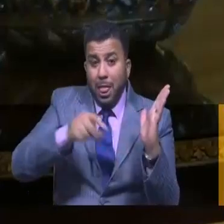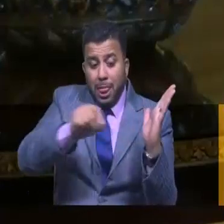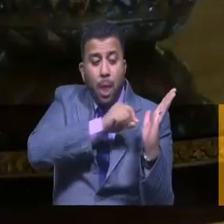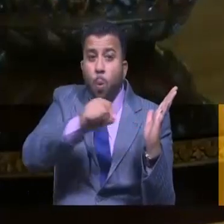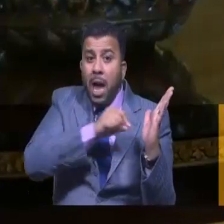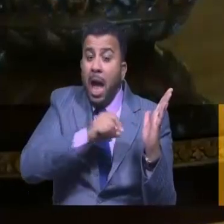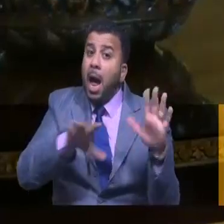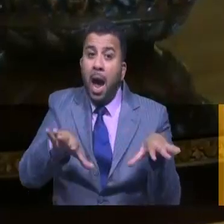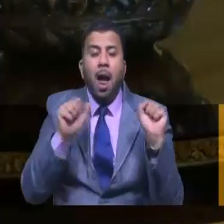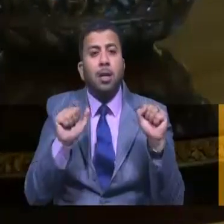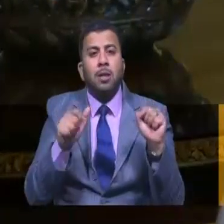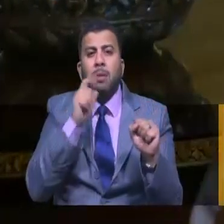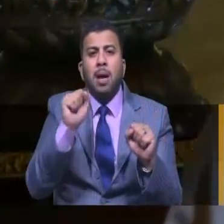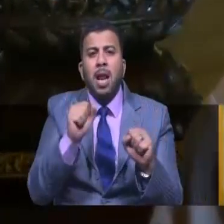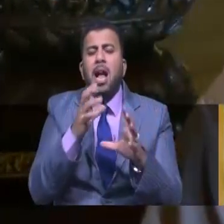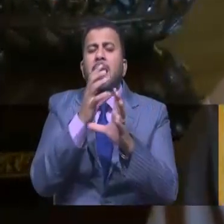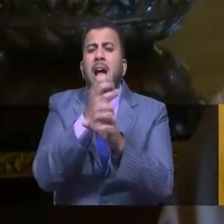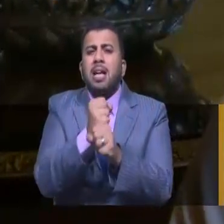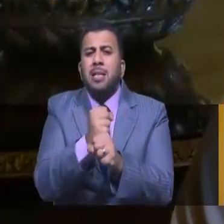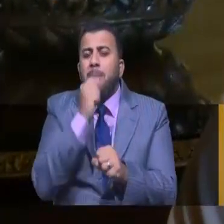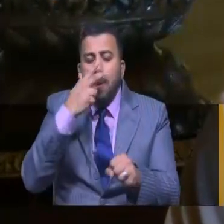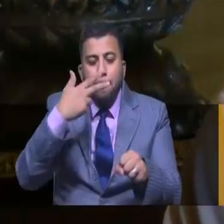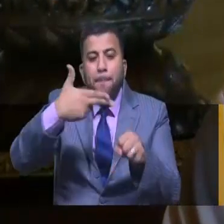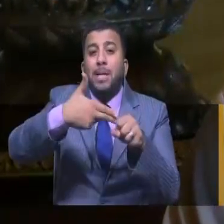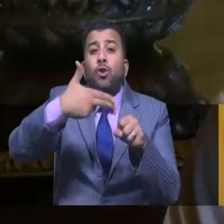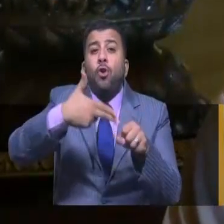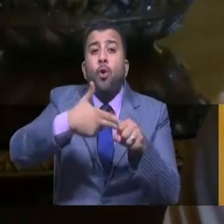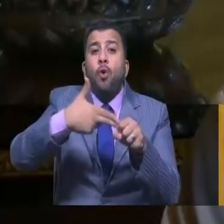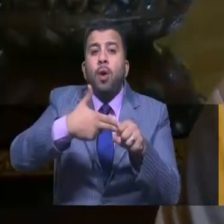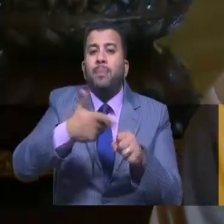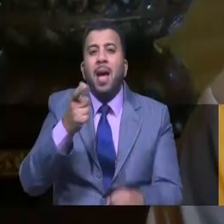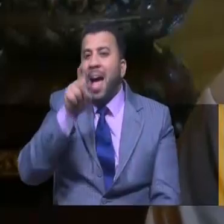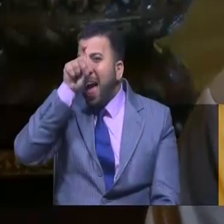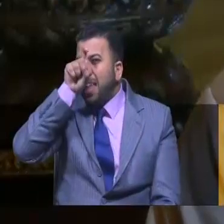توقيعها، مسألة تخزين الاستراتيجي للنفط مع أدنوك